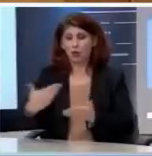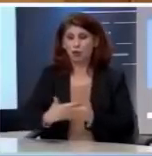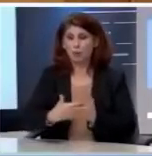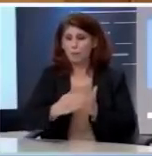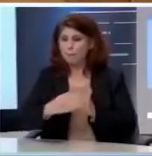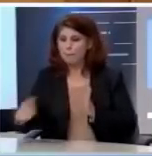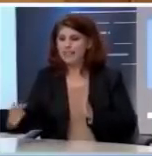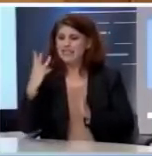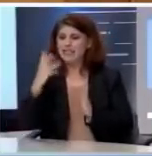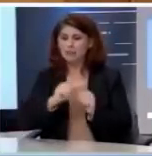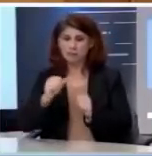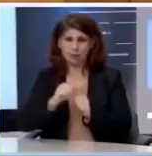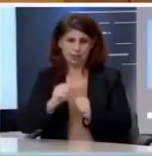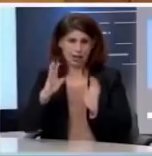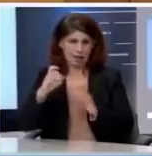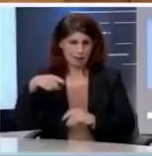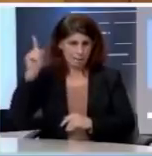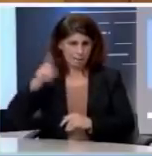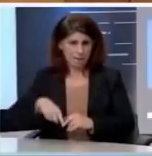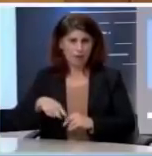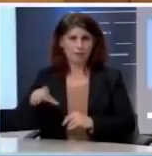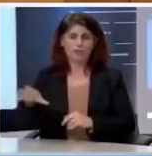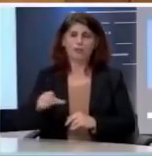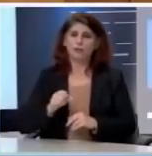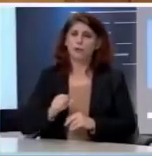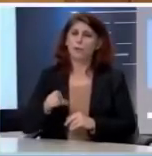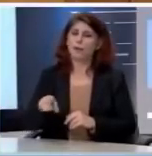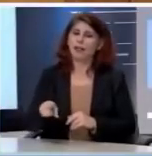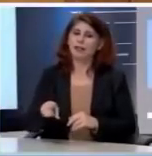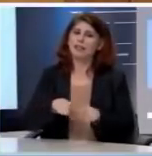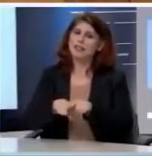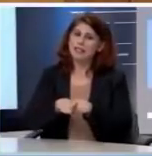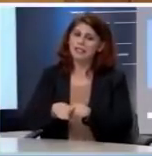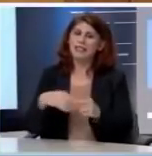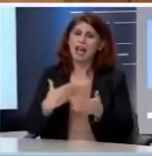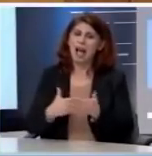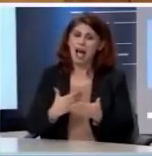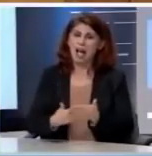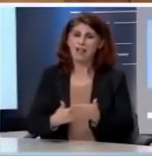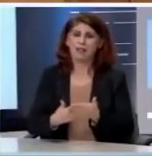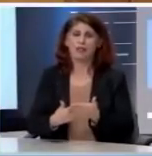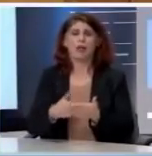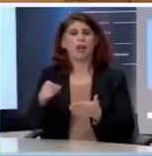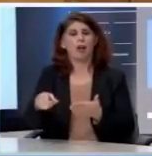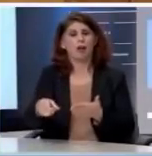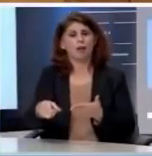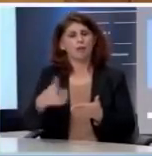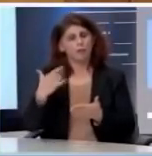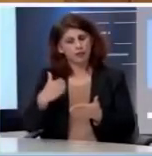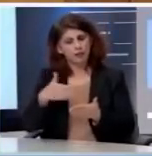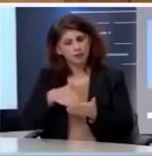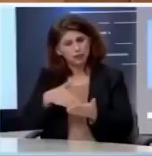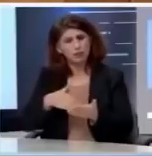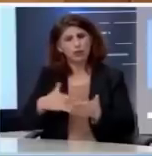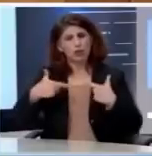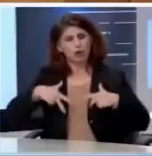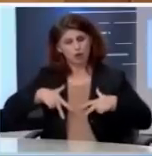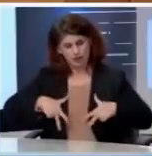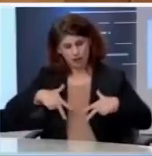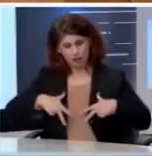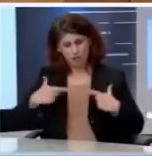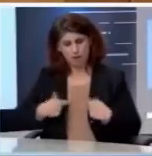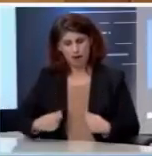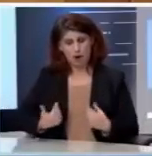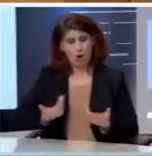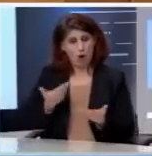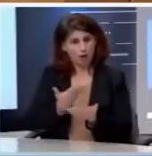σε 90 μέρες από την παραλαβή αίτηση που προβάλλει ο κάτοχος σχετικής άδειας κυκλοφορίας, σύμφωνα με τις απαιτήσεις που έχουν καθοριστεί στο οικείο κράτος μέλος. Ο